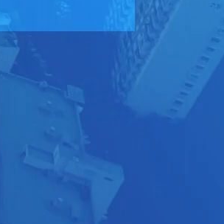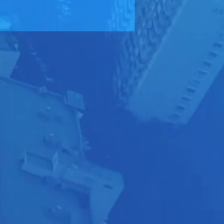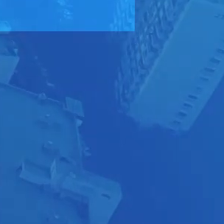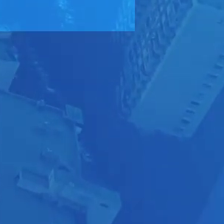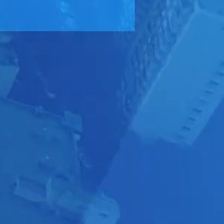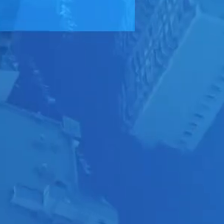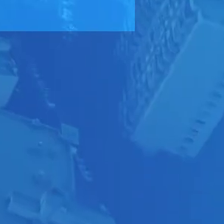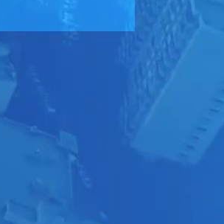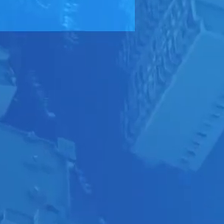있습니다